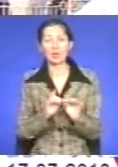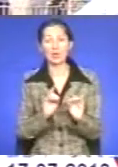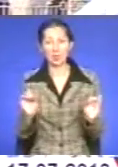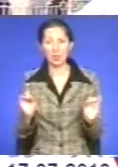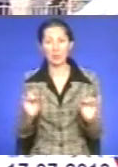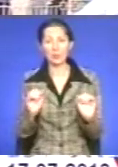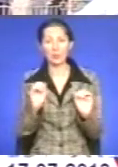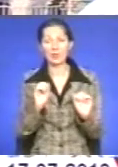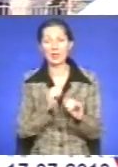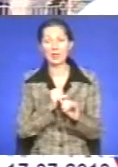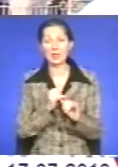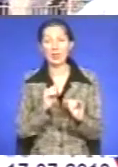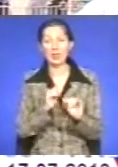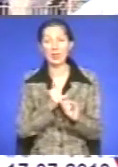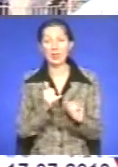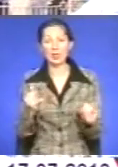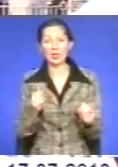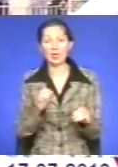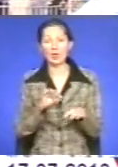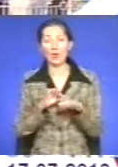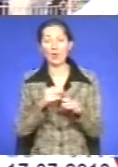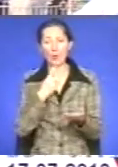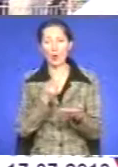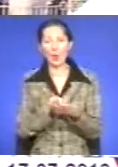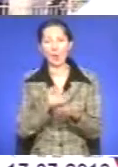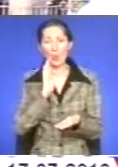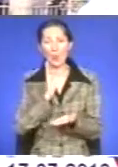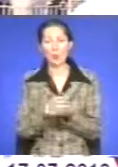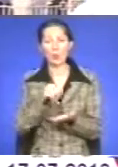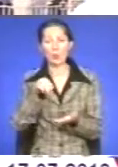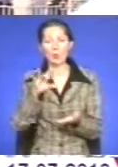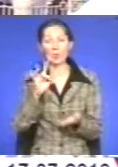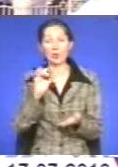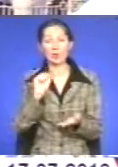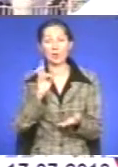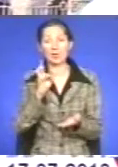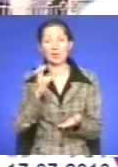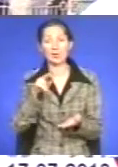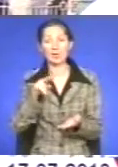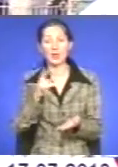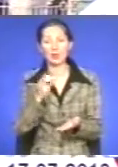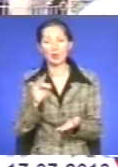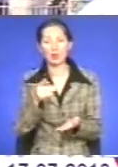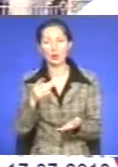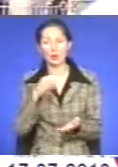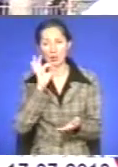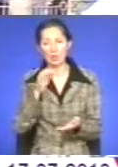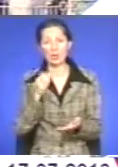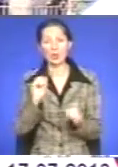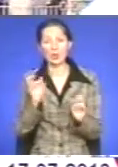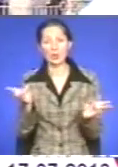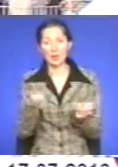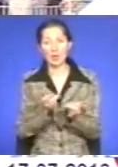пряму трансляцію. Через те, в них були дати дані нам рекомендації, щоб ми підготовили 5 площадок для того, щоб можна